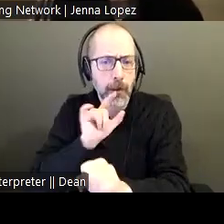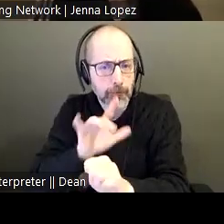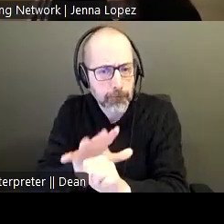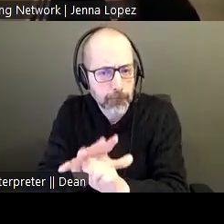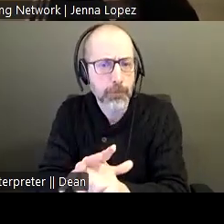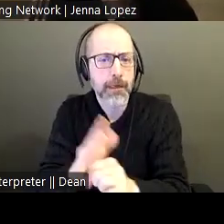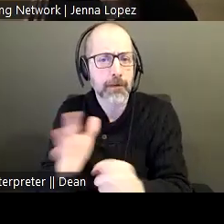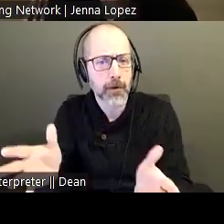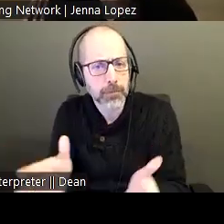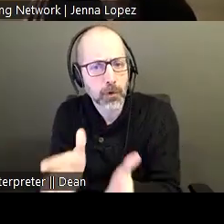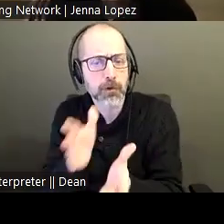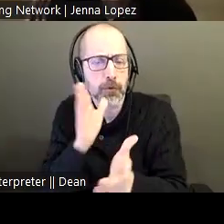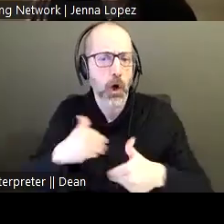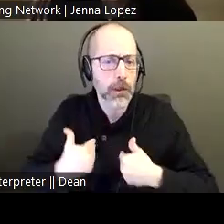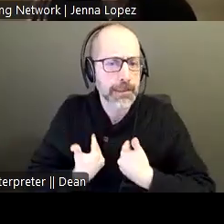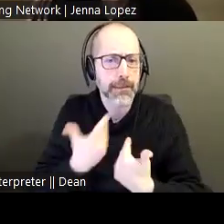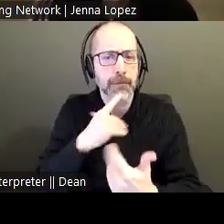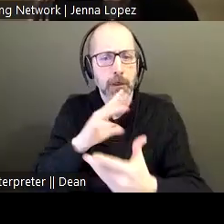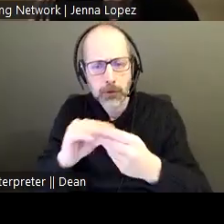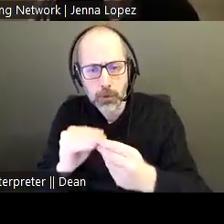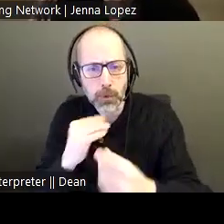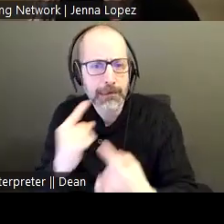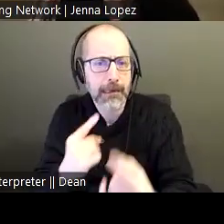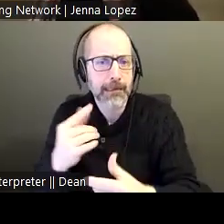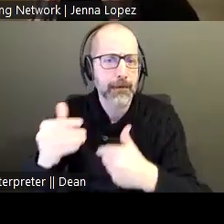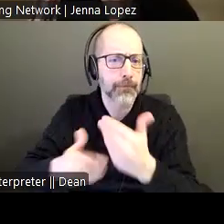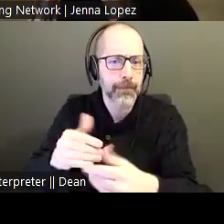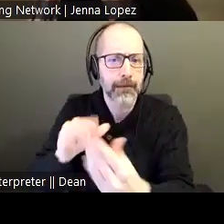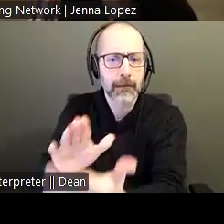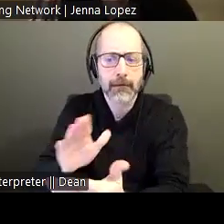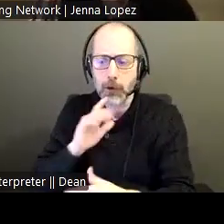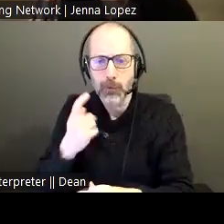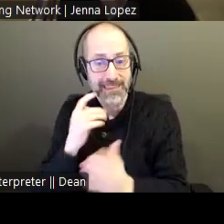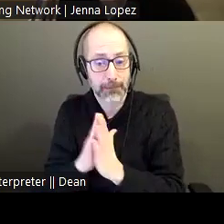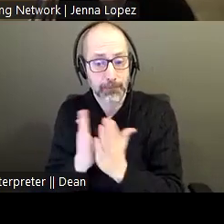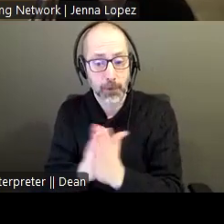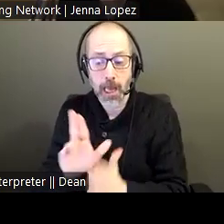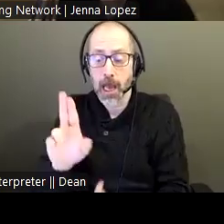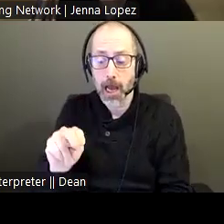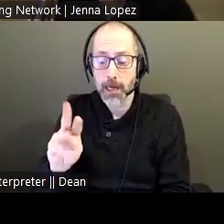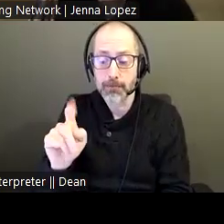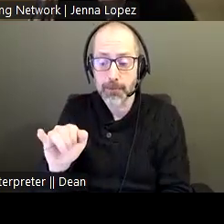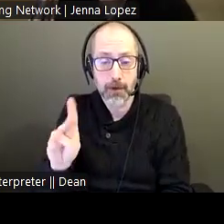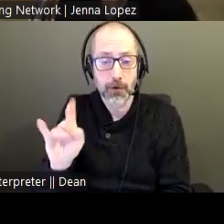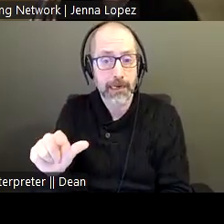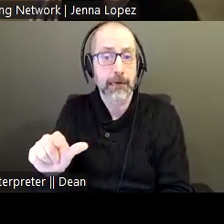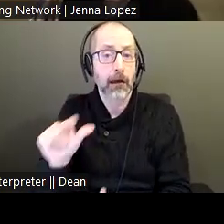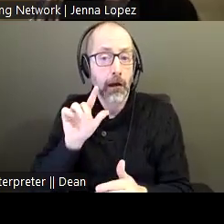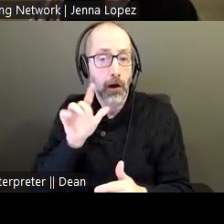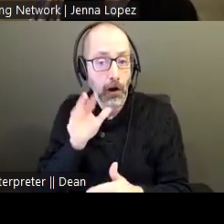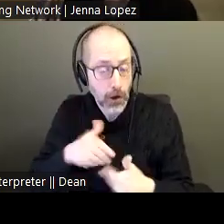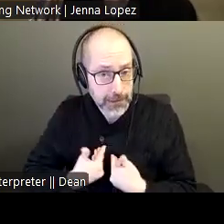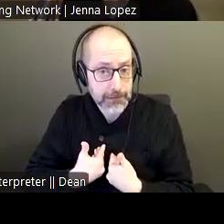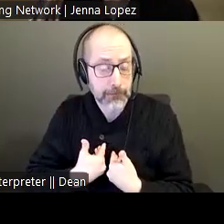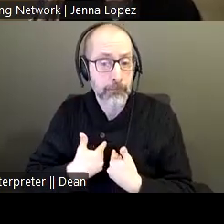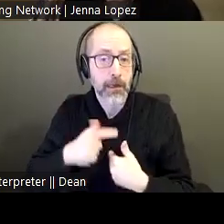des approches critiques et affirmatives de l'autisme, des soins et des méthodologies de narration. Son dernier ouvrage, Unmothering Autism,